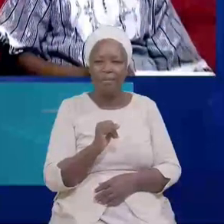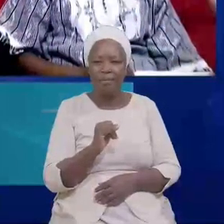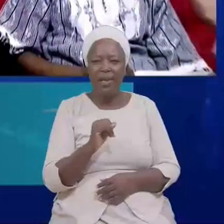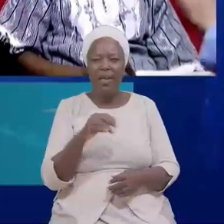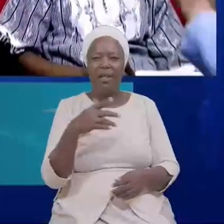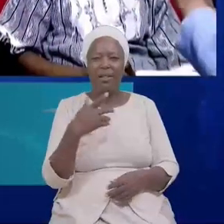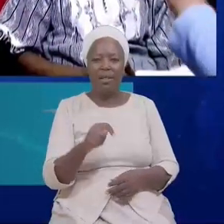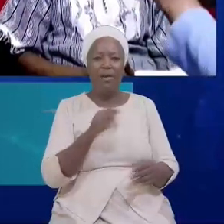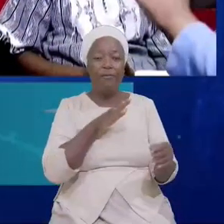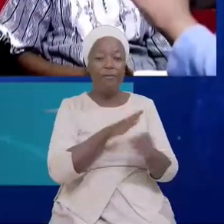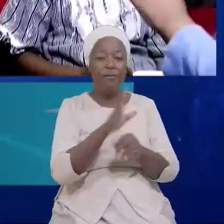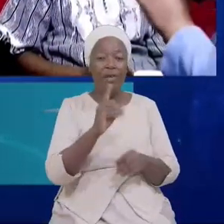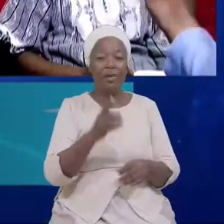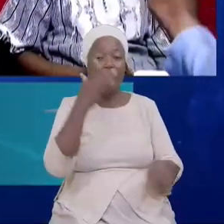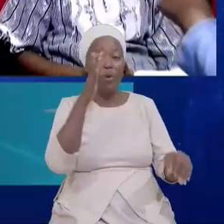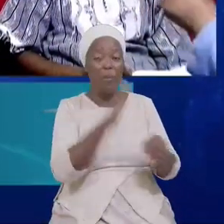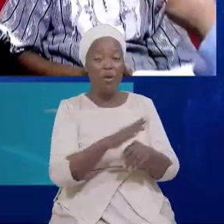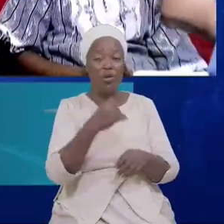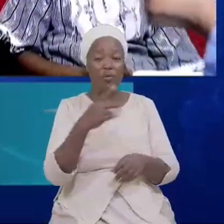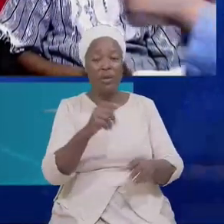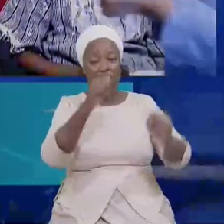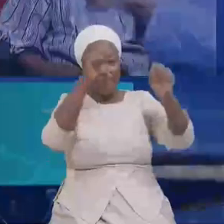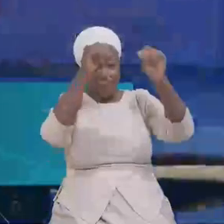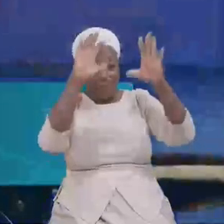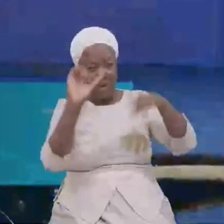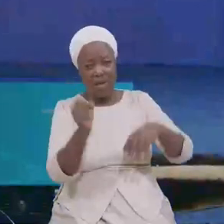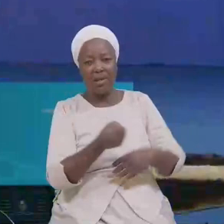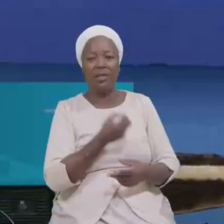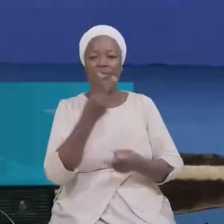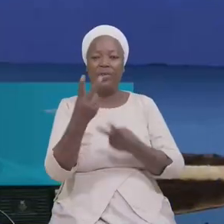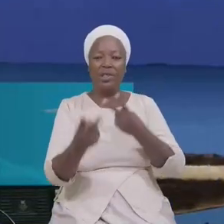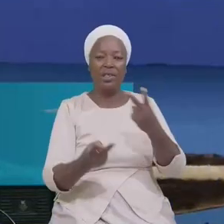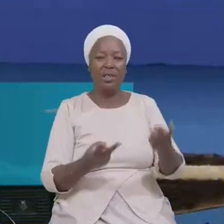La promesse accomplie de la visitation du Père.